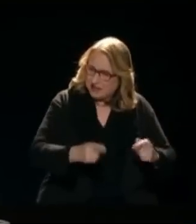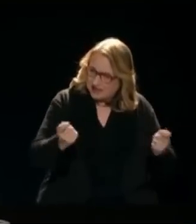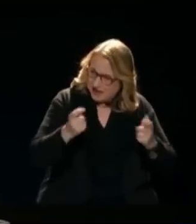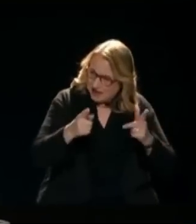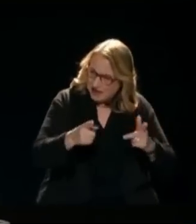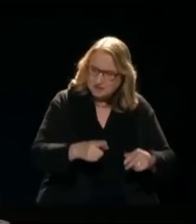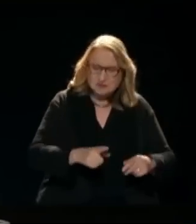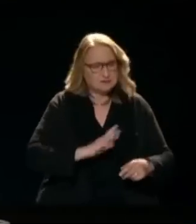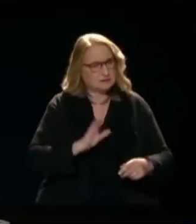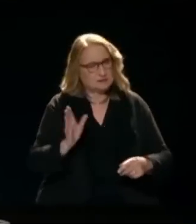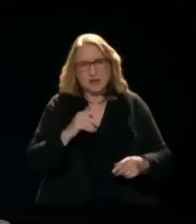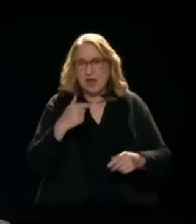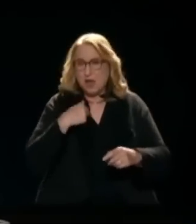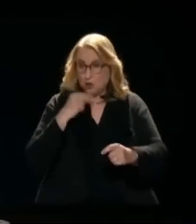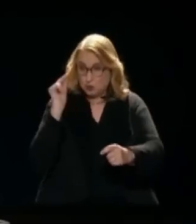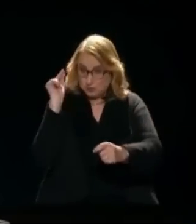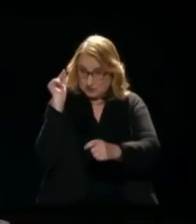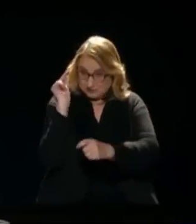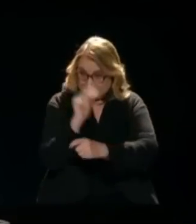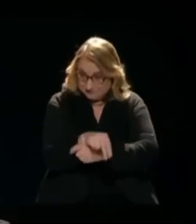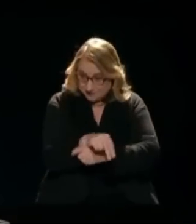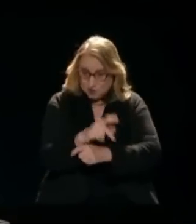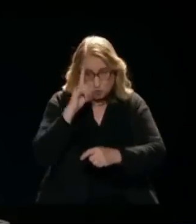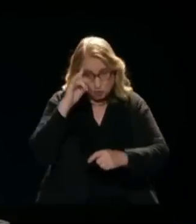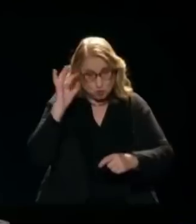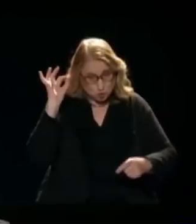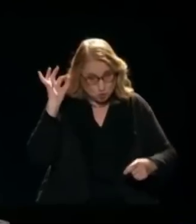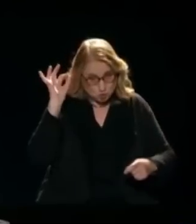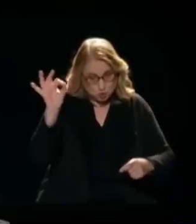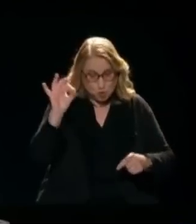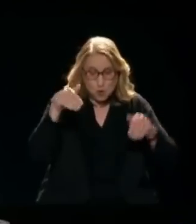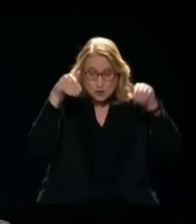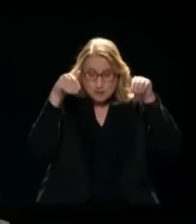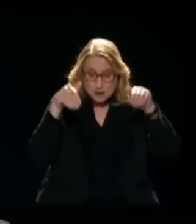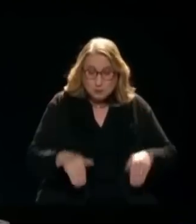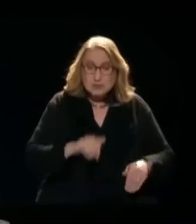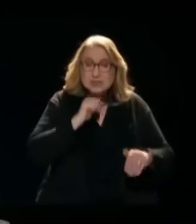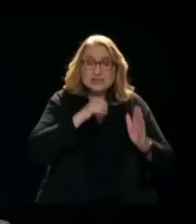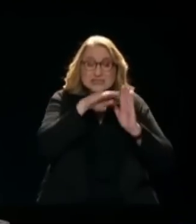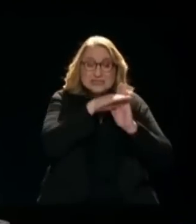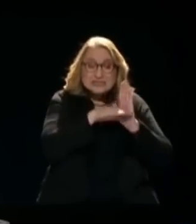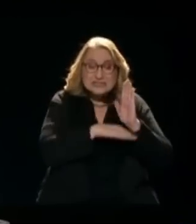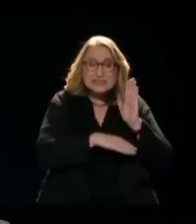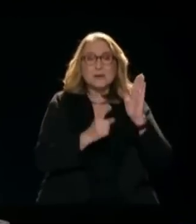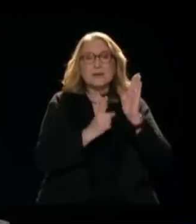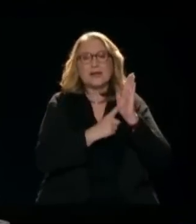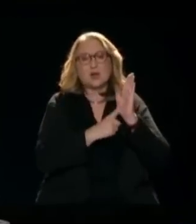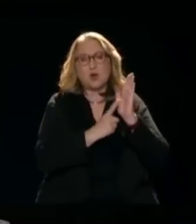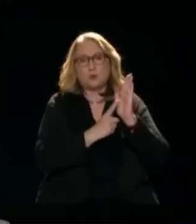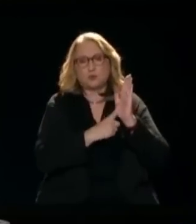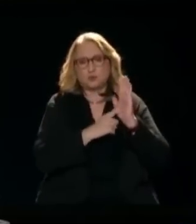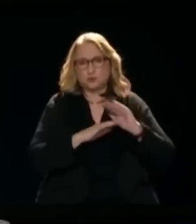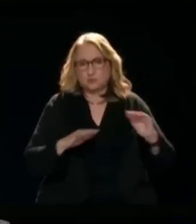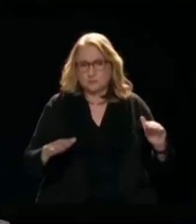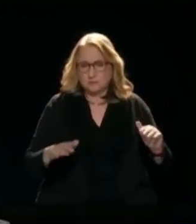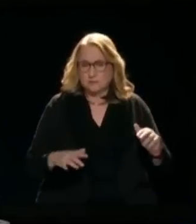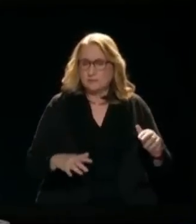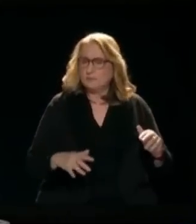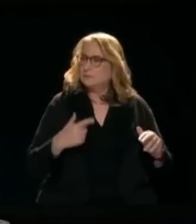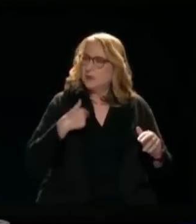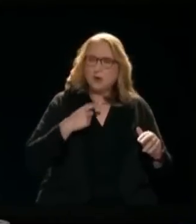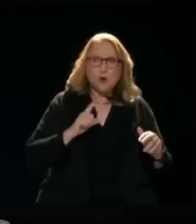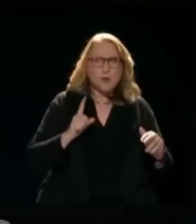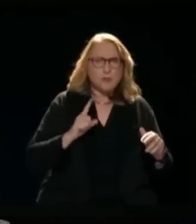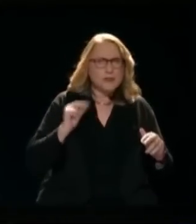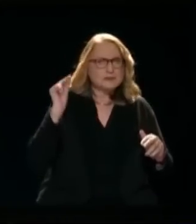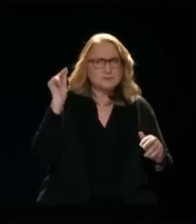ψηφίζω για να καταλύσεις το Σύνταγμα και τους νόμους, την ένωμη τάξη της χώρας, σε βάρος της μεγάλης πλειοψηφίας και να μου λες ναι, παίρνω την πολιτική ευθύνη,